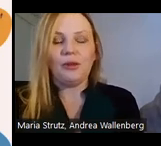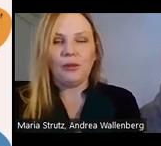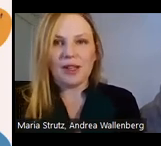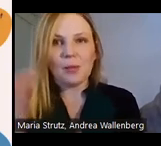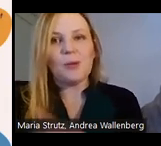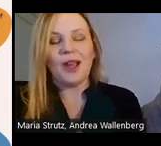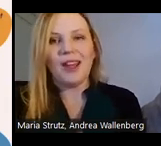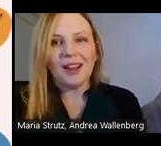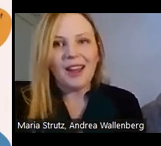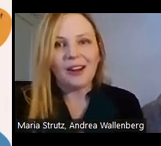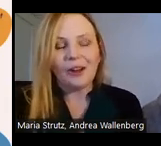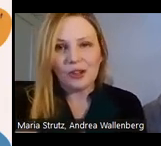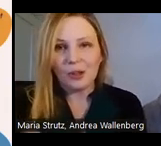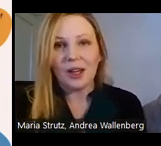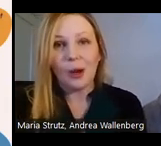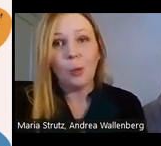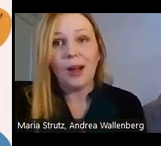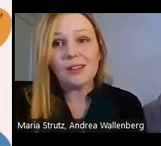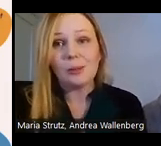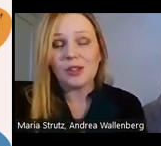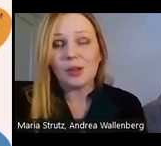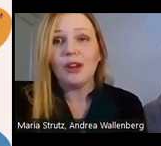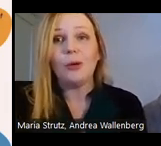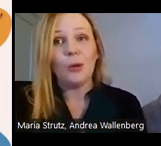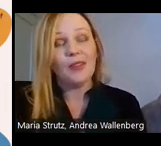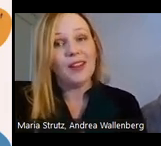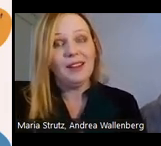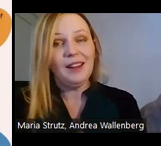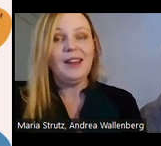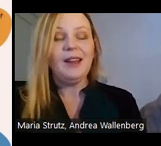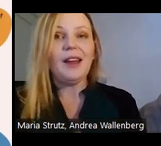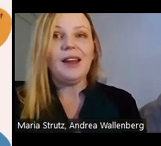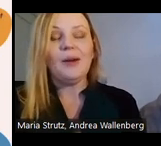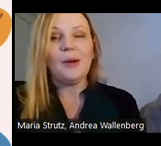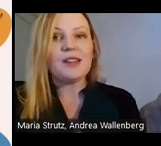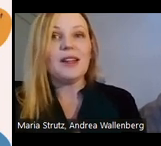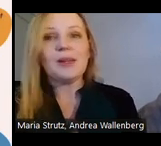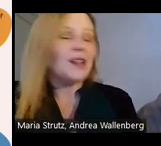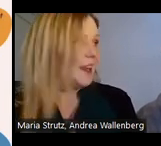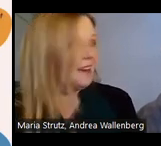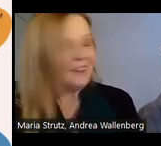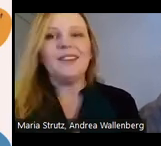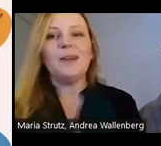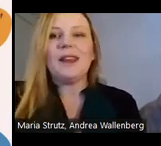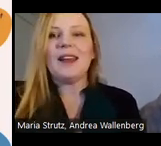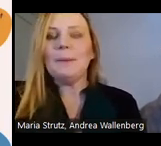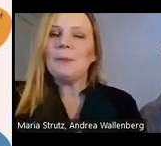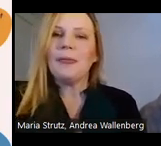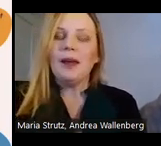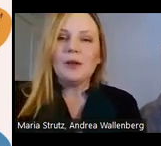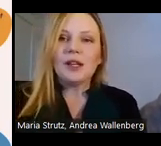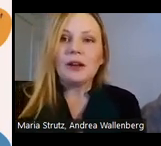ju gjort våra småspråkiga karaktärer högst upp sin i Hoa. Som stojar och låter. Och kanske till och med snackar när de är lite